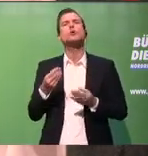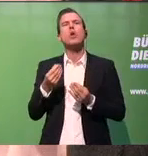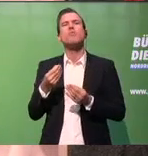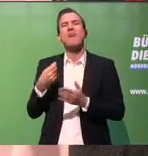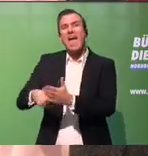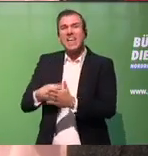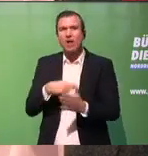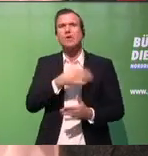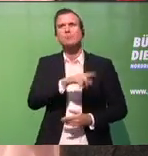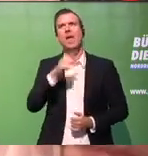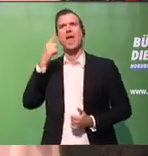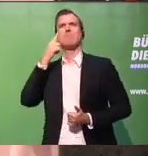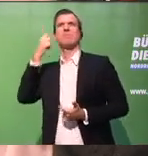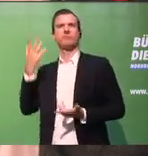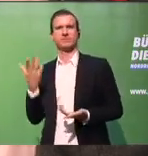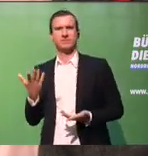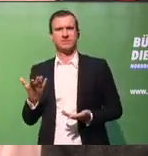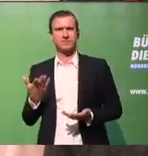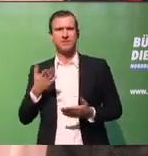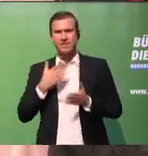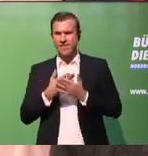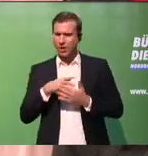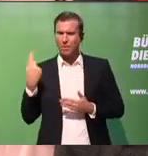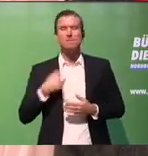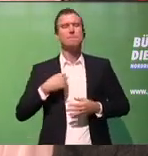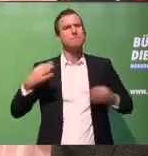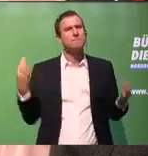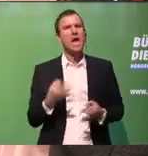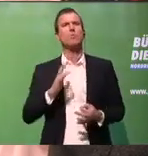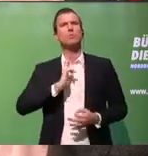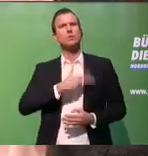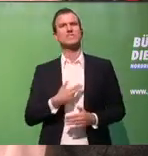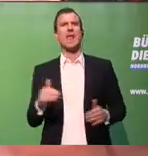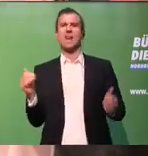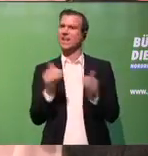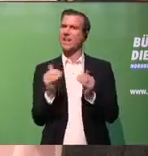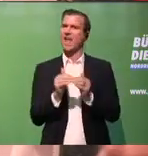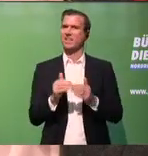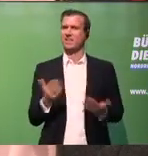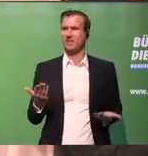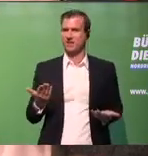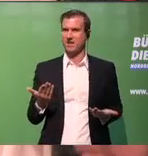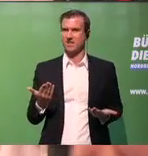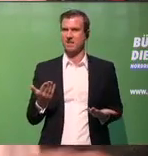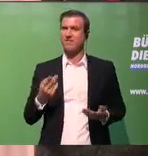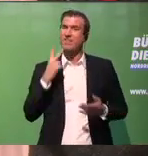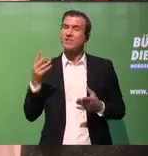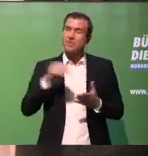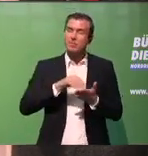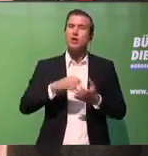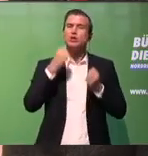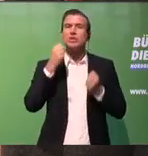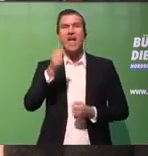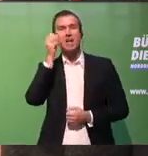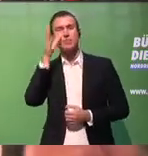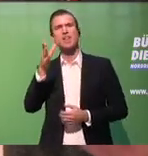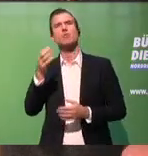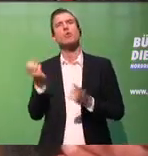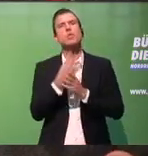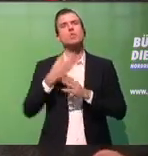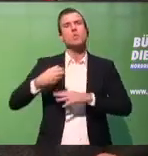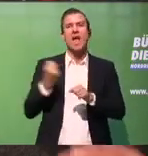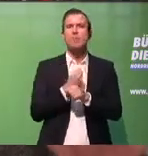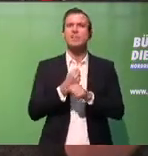tätigen. Deshalb brauchen wir die soziale Gerechtigkeit. Mit einer starken Bildung, ausreichenden Kulturarbeiten können wir